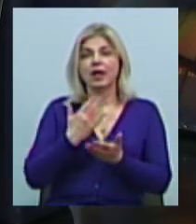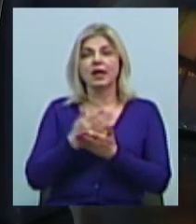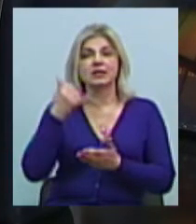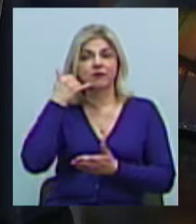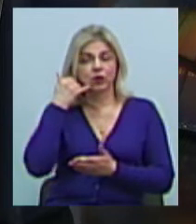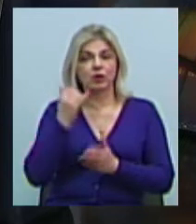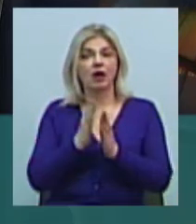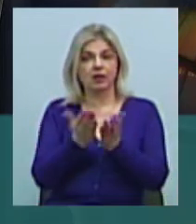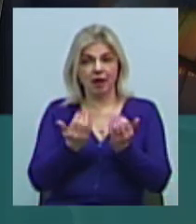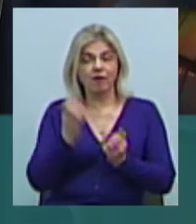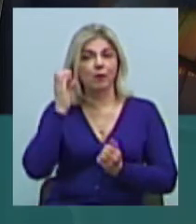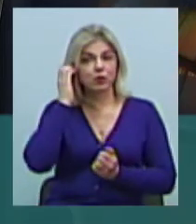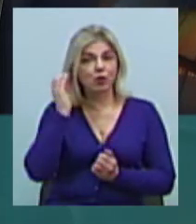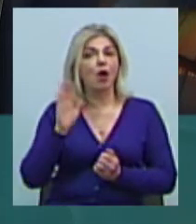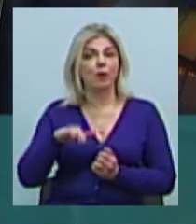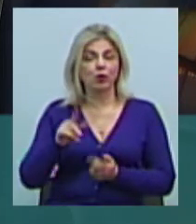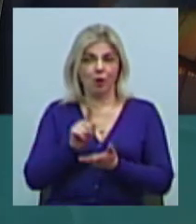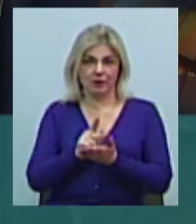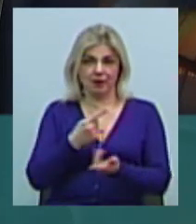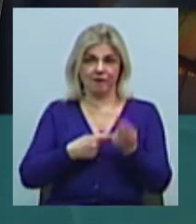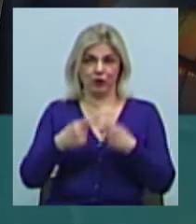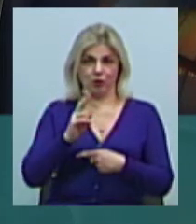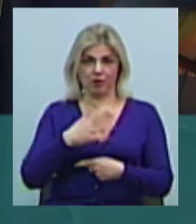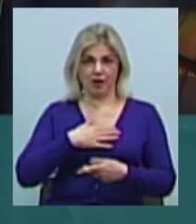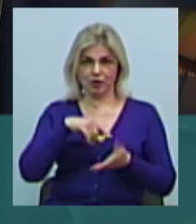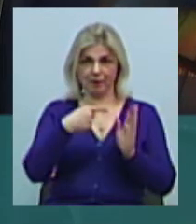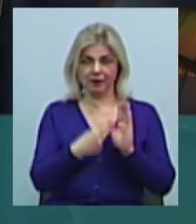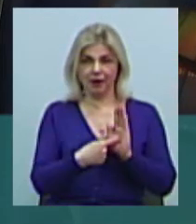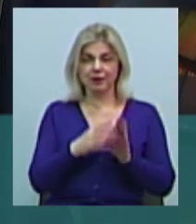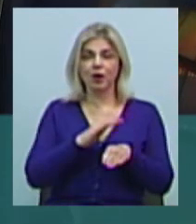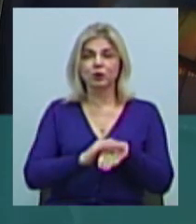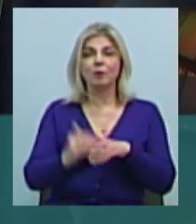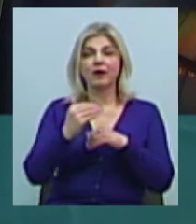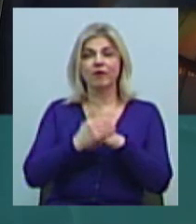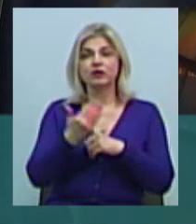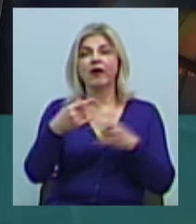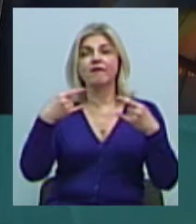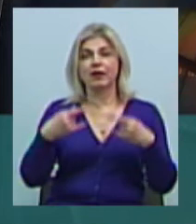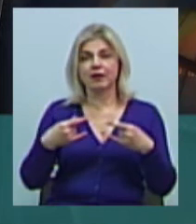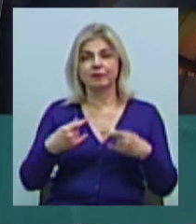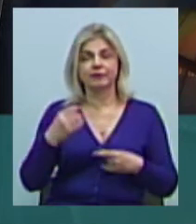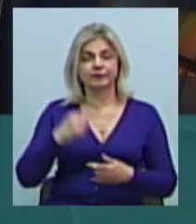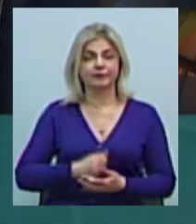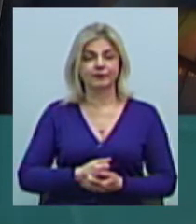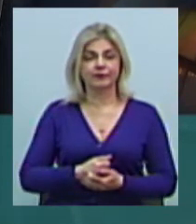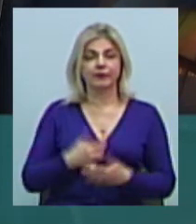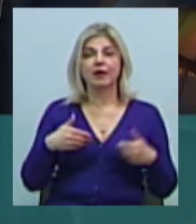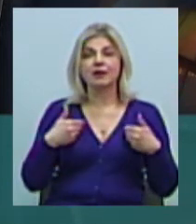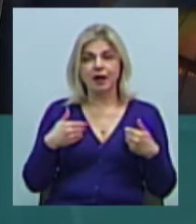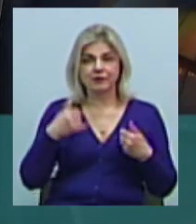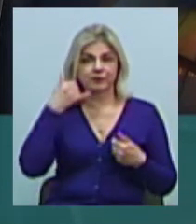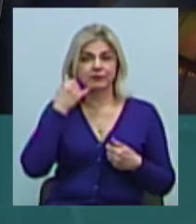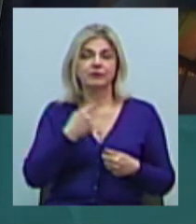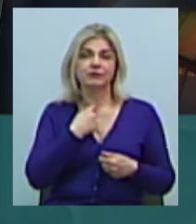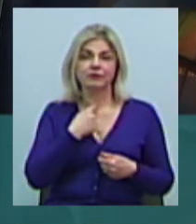Давайте послухаємо, а потім обов'язково повернемось до нашого питання. Добрий вечір, ви в ефірі. Алло. Здравствуйте. Добрый вечер.